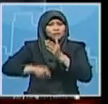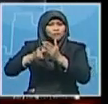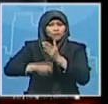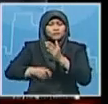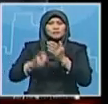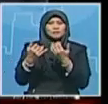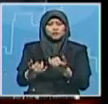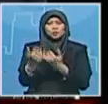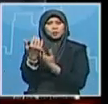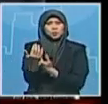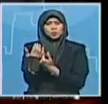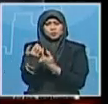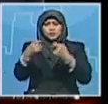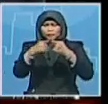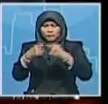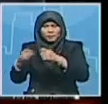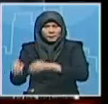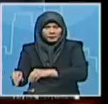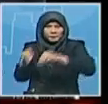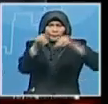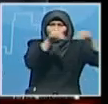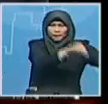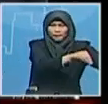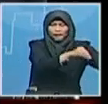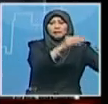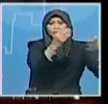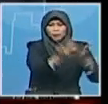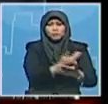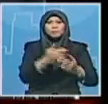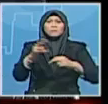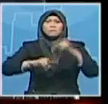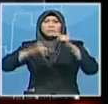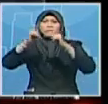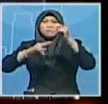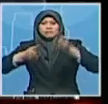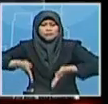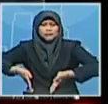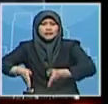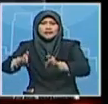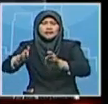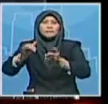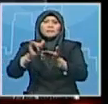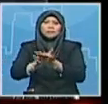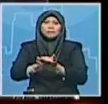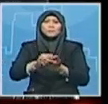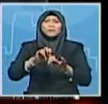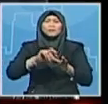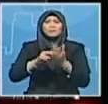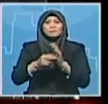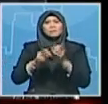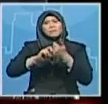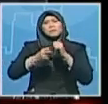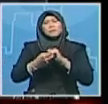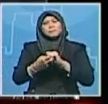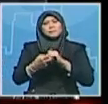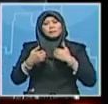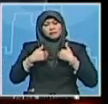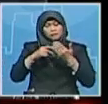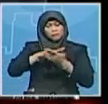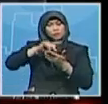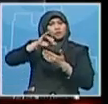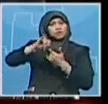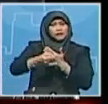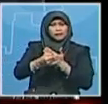tunggu kadang-kadang utility ini dipindah baru jalan dapat dibuat. Ini memberi cabaran kepada pelaksanaan kontrak. Sebab itu kadang-kadang ada projek